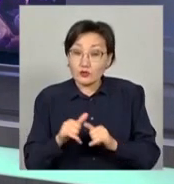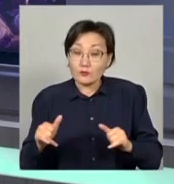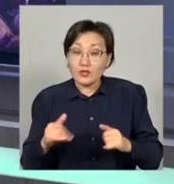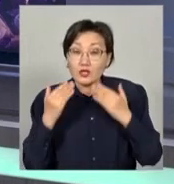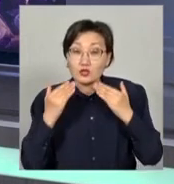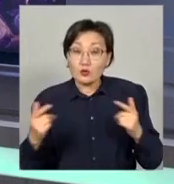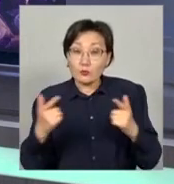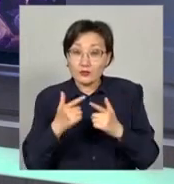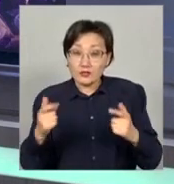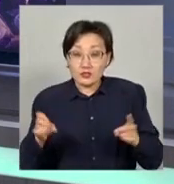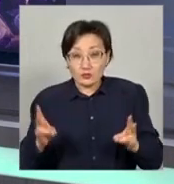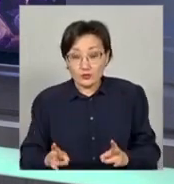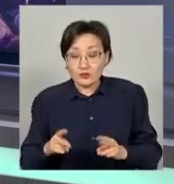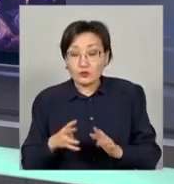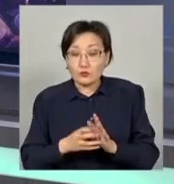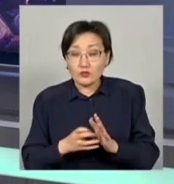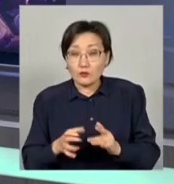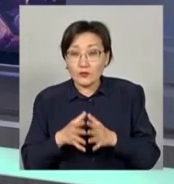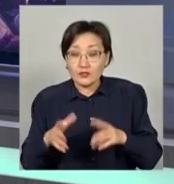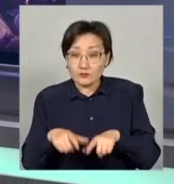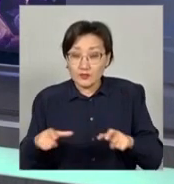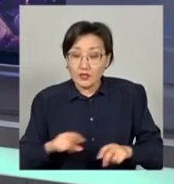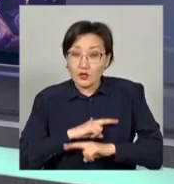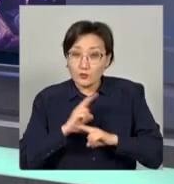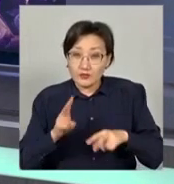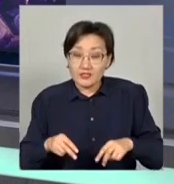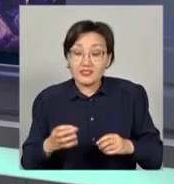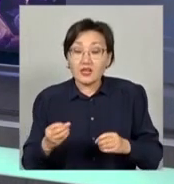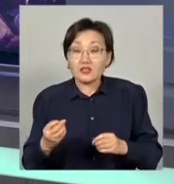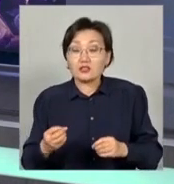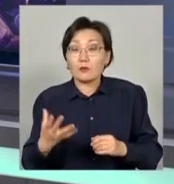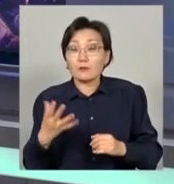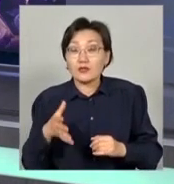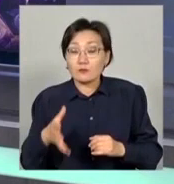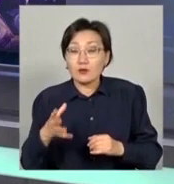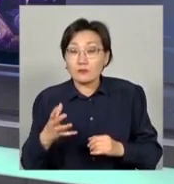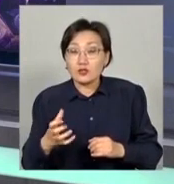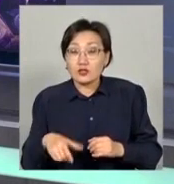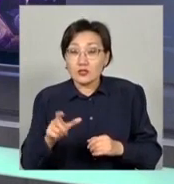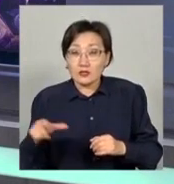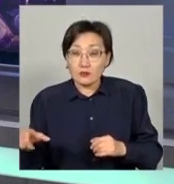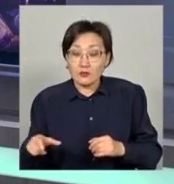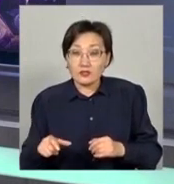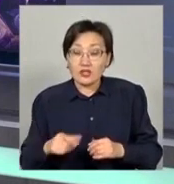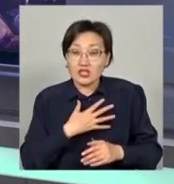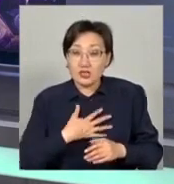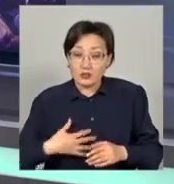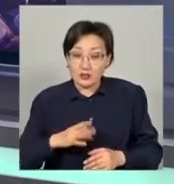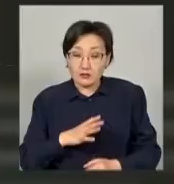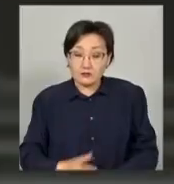Соңғы мәлімет бойынша апат 900-ден аса адамның өмірін қиса, тағы 5500-ге жуық азамат